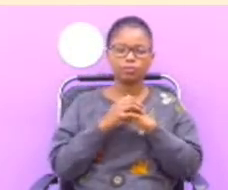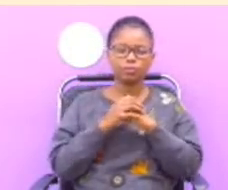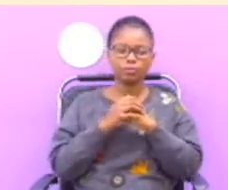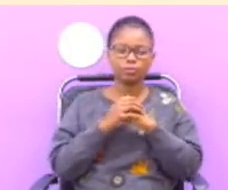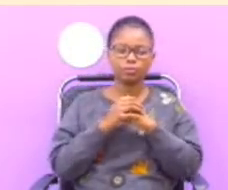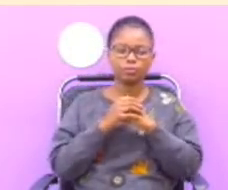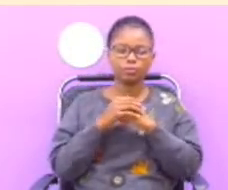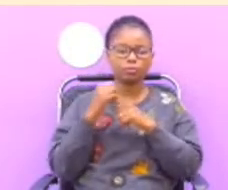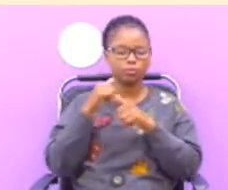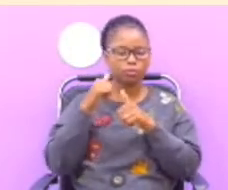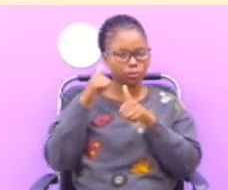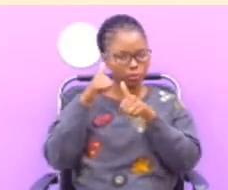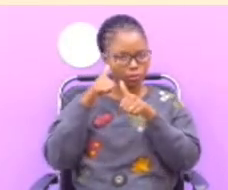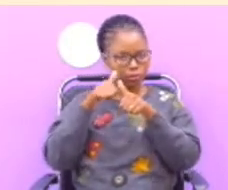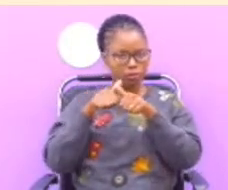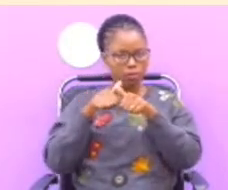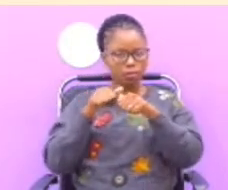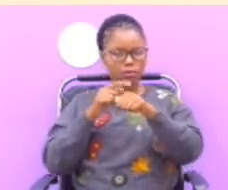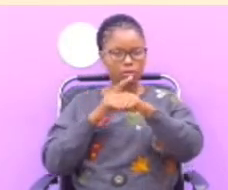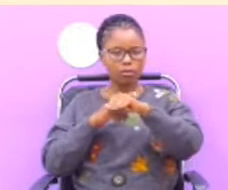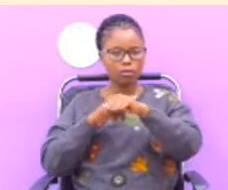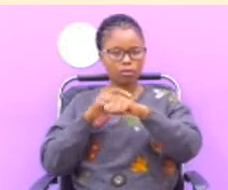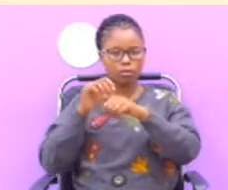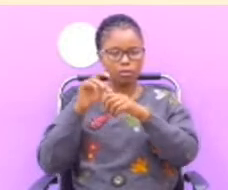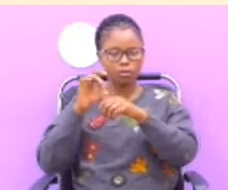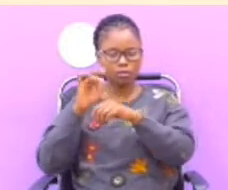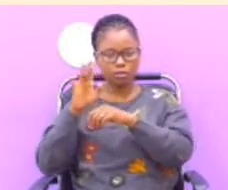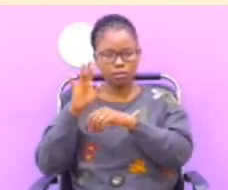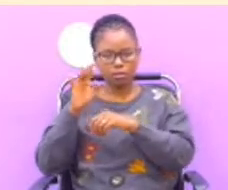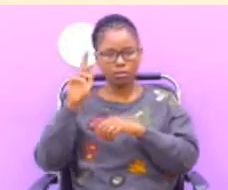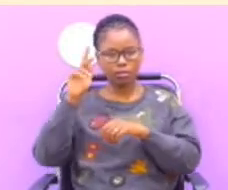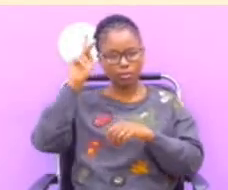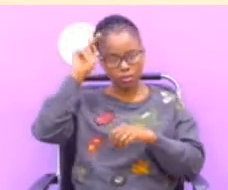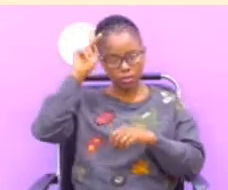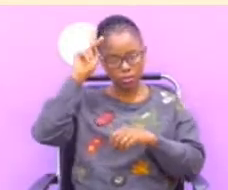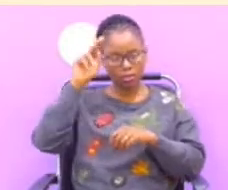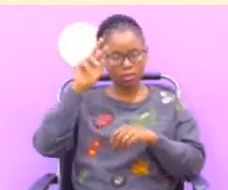ni ndirikanaga hindi ndatumitwo Kiambu haha Runda